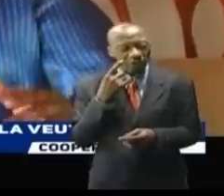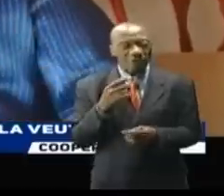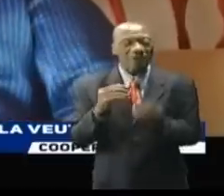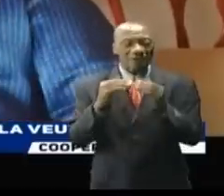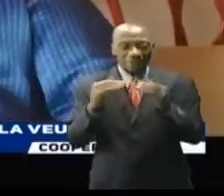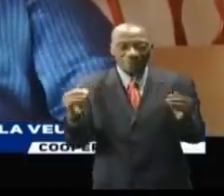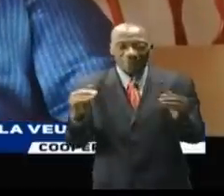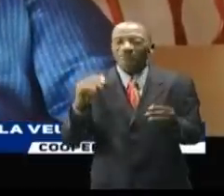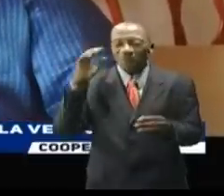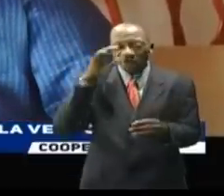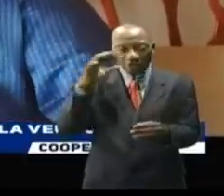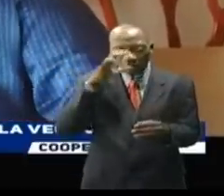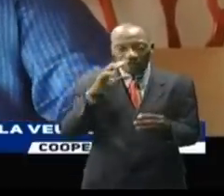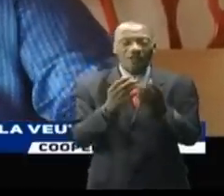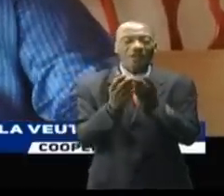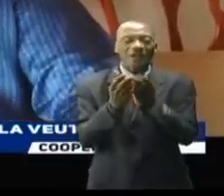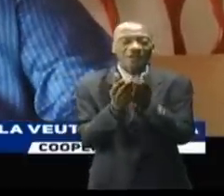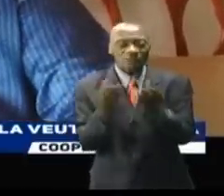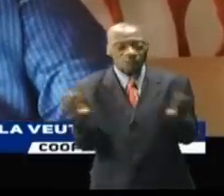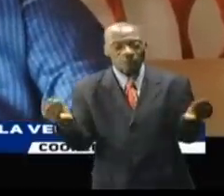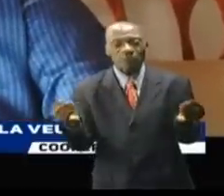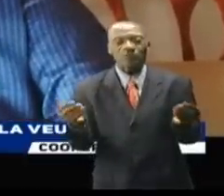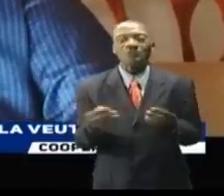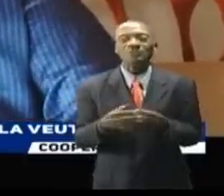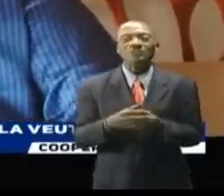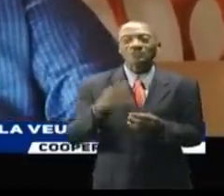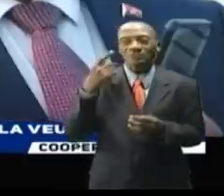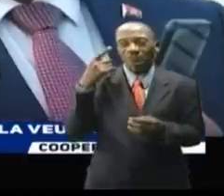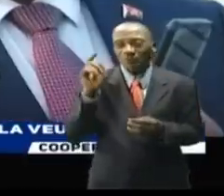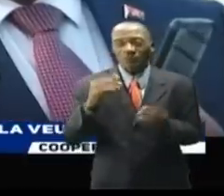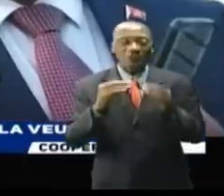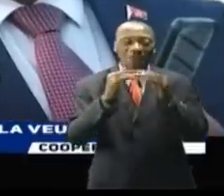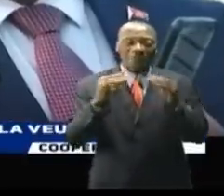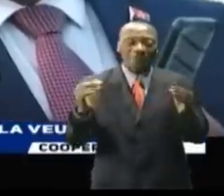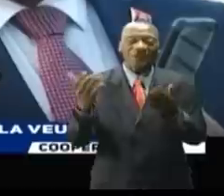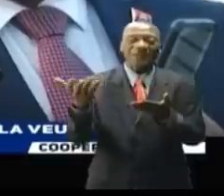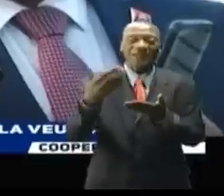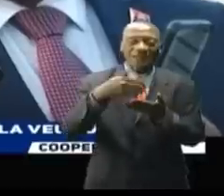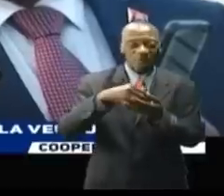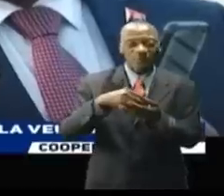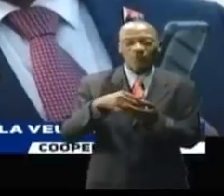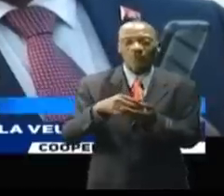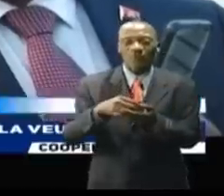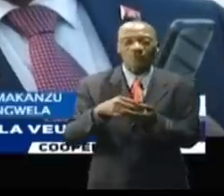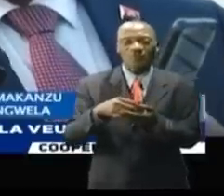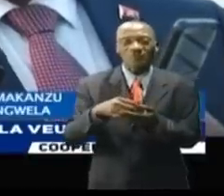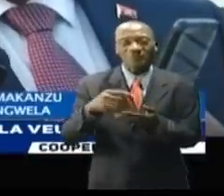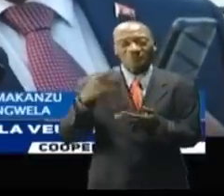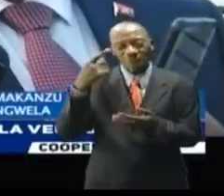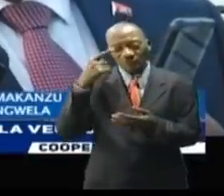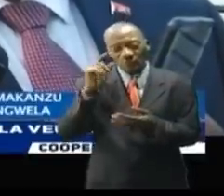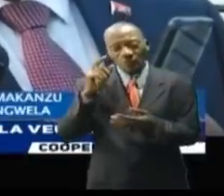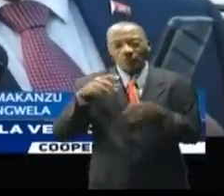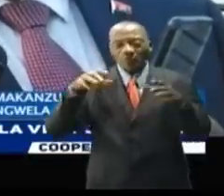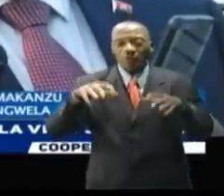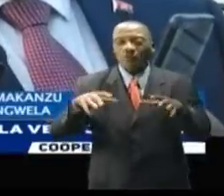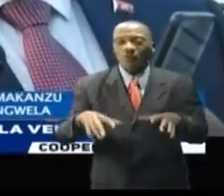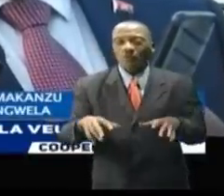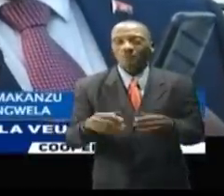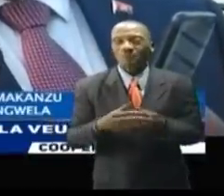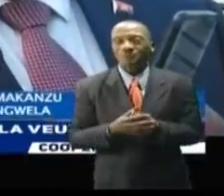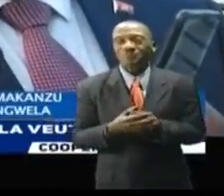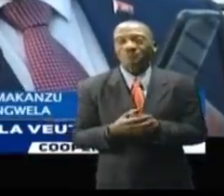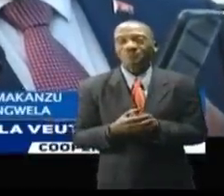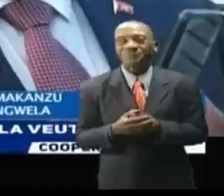malheur, c'est toujours la fraternité entre nos pays et entre nos peuples. Je crois que c'est ce qui vaut. C'est ce qu'il faut que, ce qui